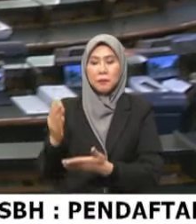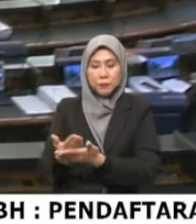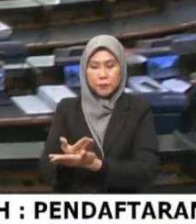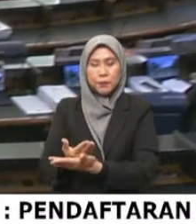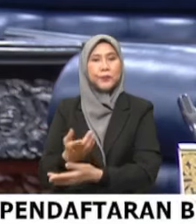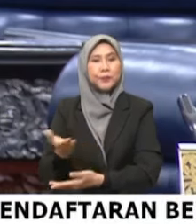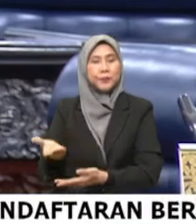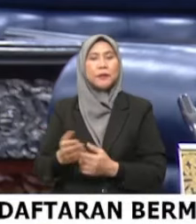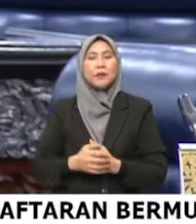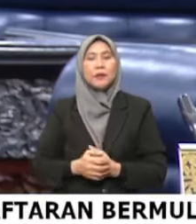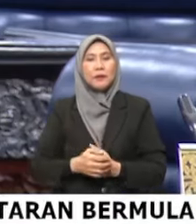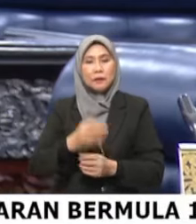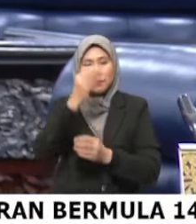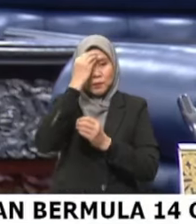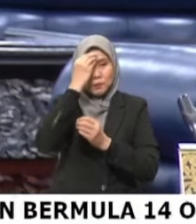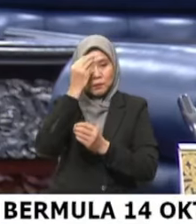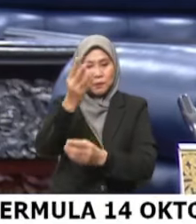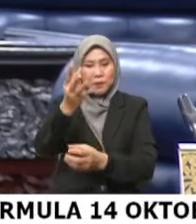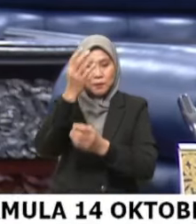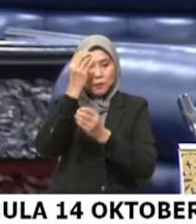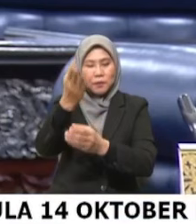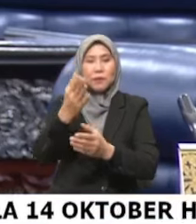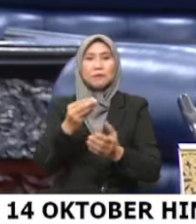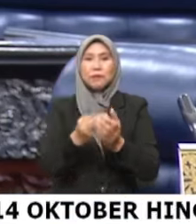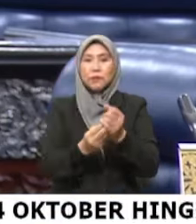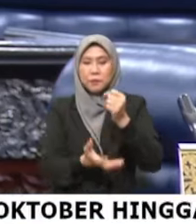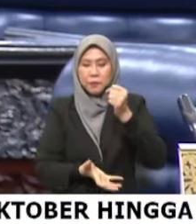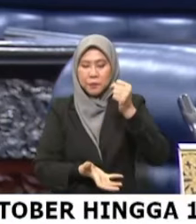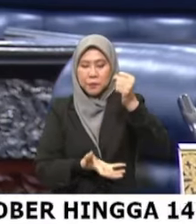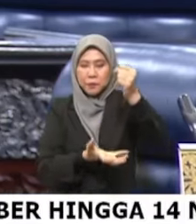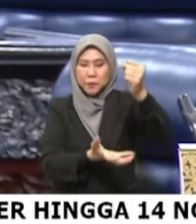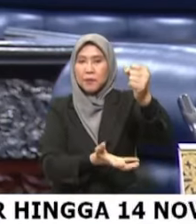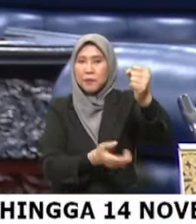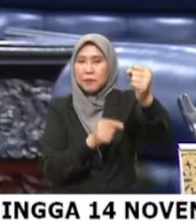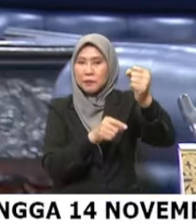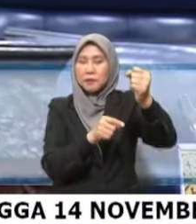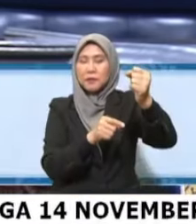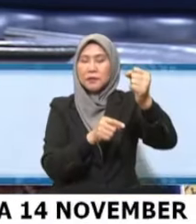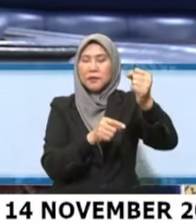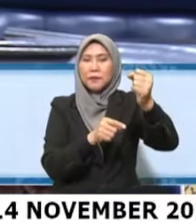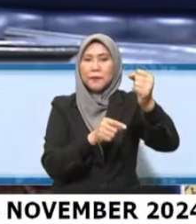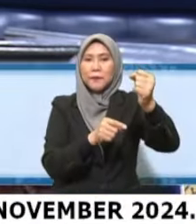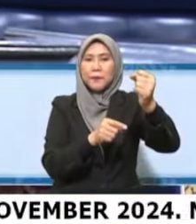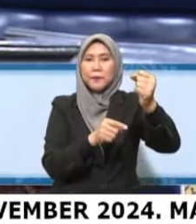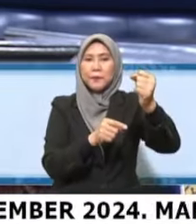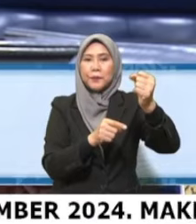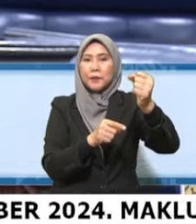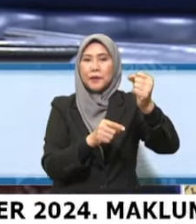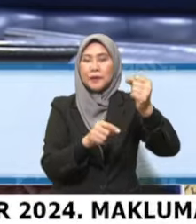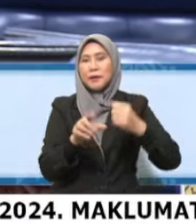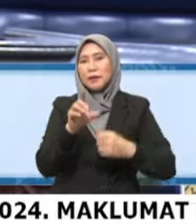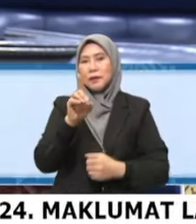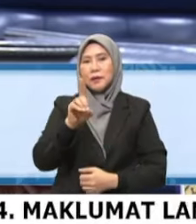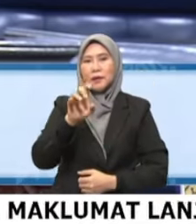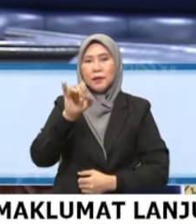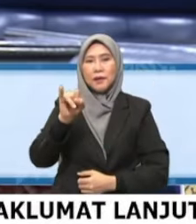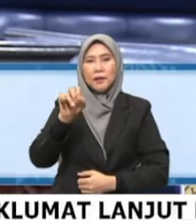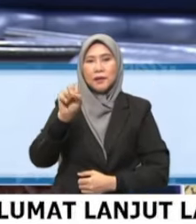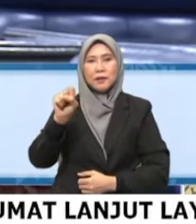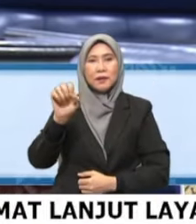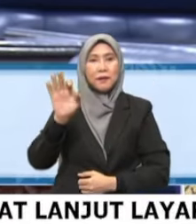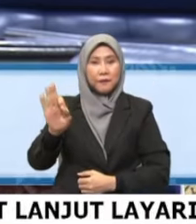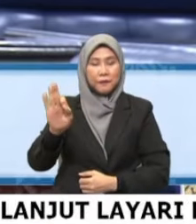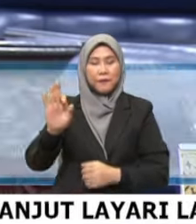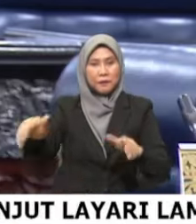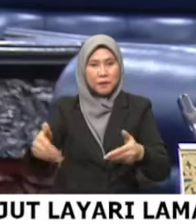Sebagai makluman, Dana Strategik Pelaburan Tempatan Domestic Investment Strategic Fund, DISF, telah diperkenalkan